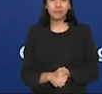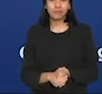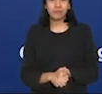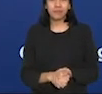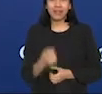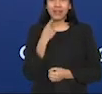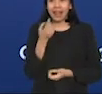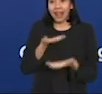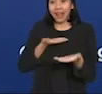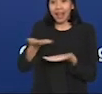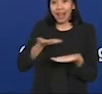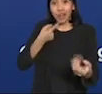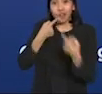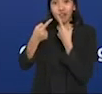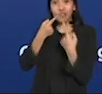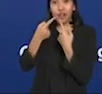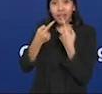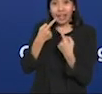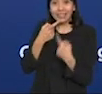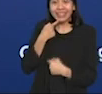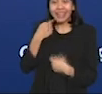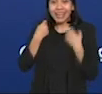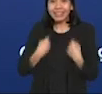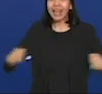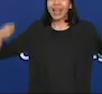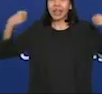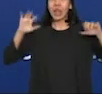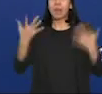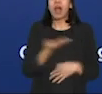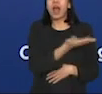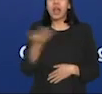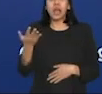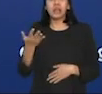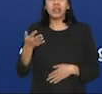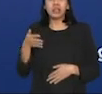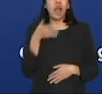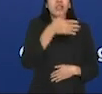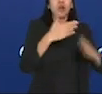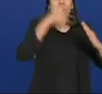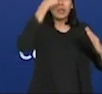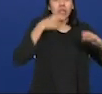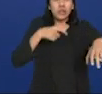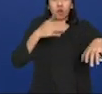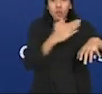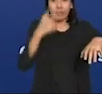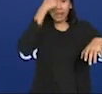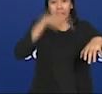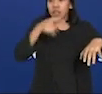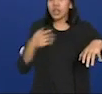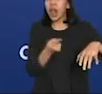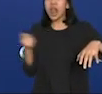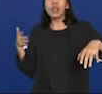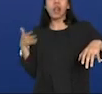konsultasi medis adalah mengurangi kunjungan ke rumah sakit Hai karena ini akan memberikan Resiko yang cukup